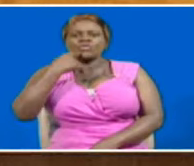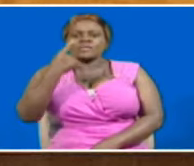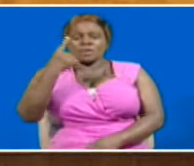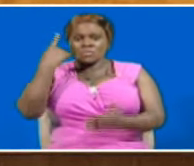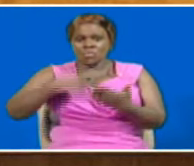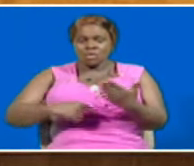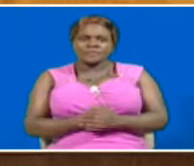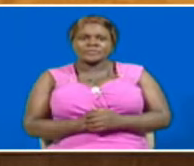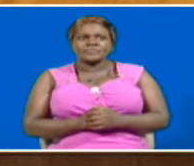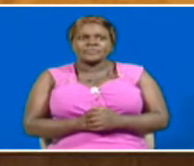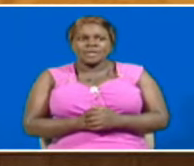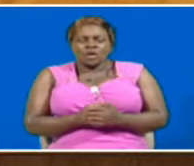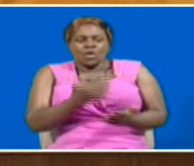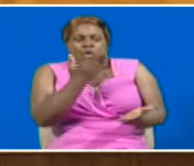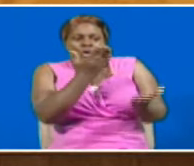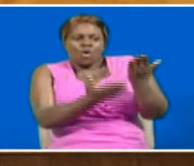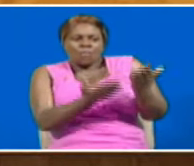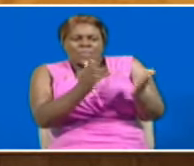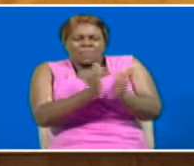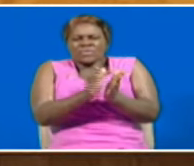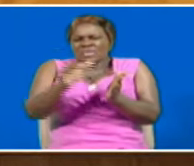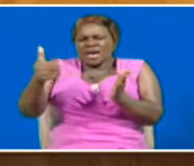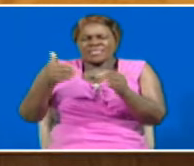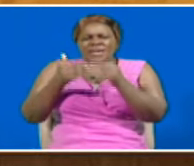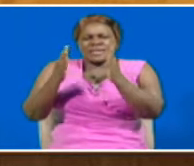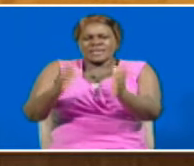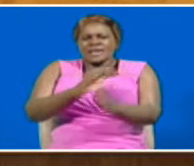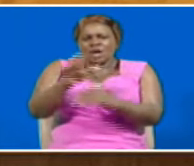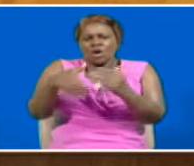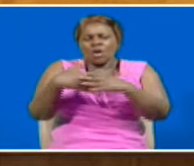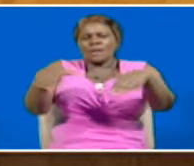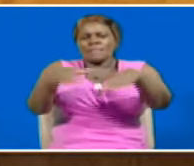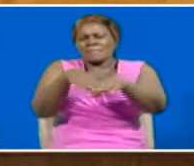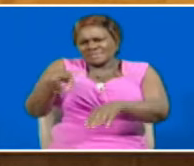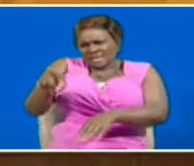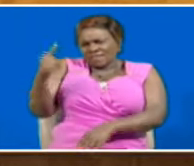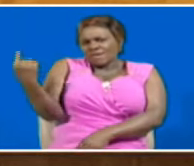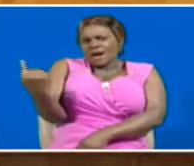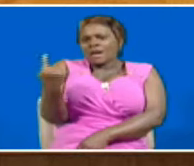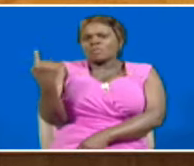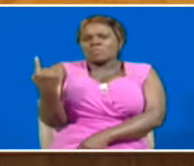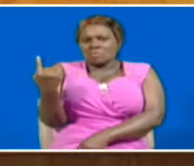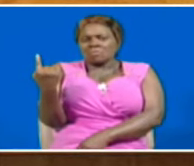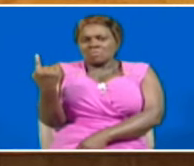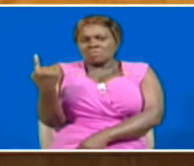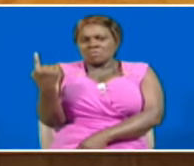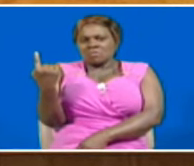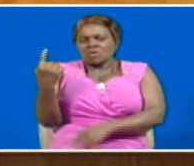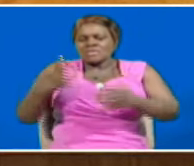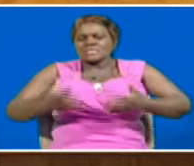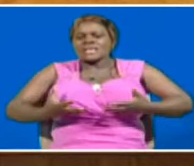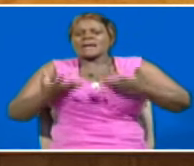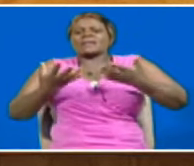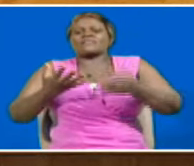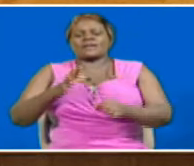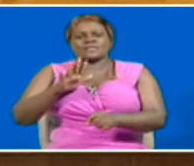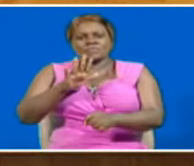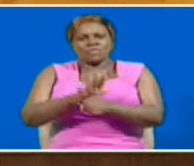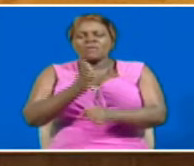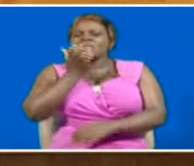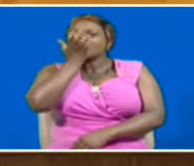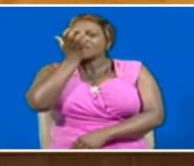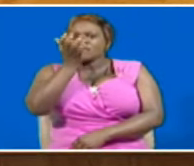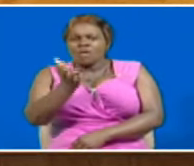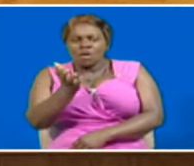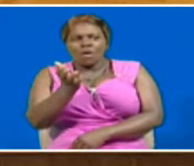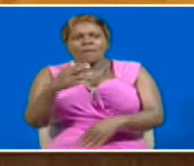kwamba ukiwalinganisha na viongozi wote wa chama hicho ni yeye pekee ambaye amejitolea zaidi. Amepuuzilia mbali